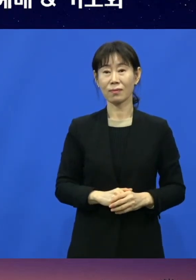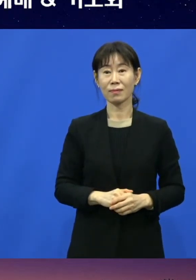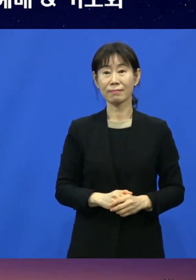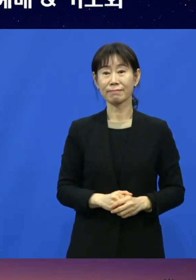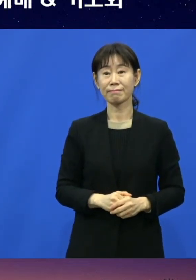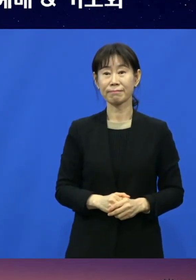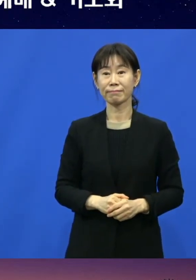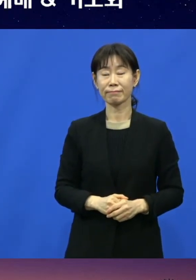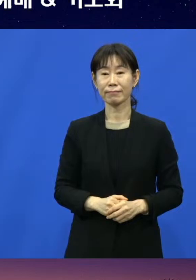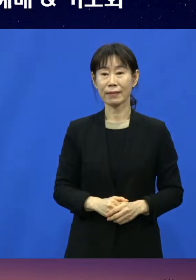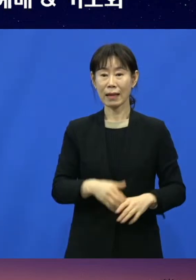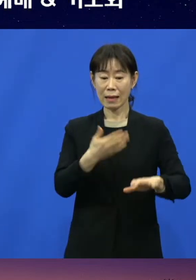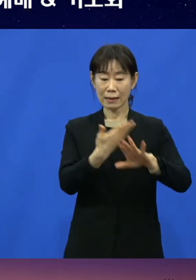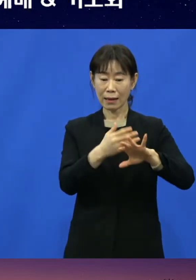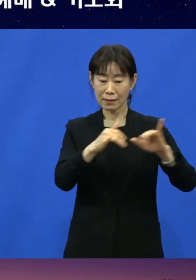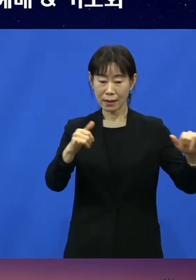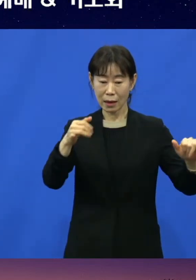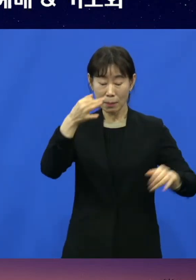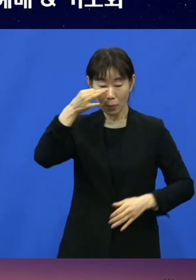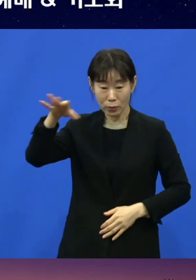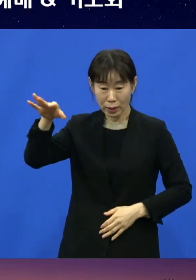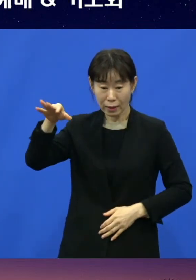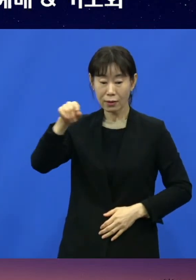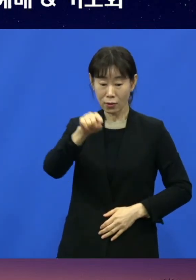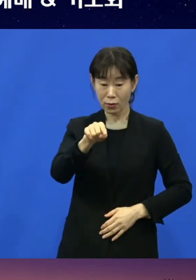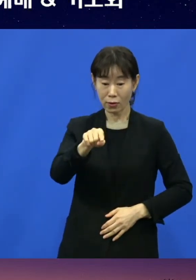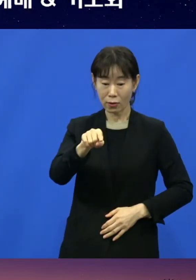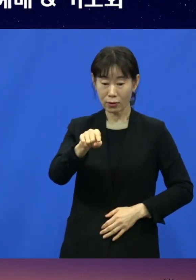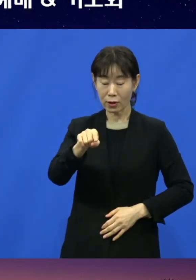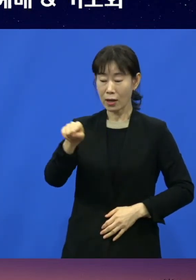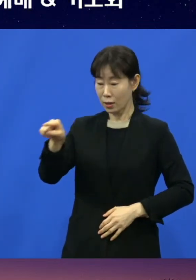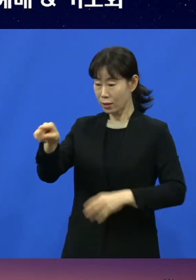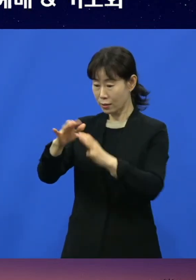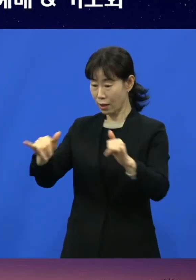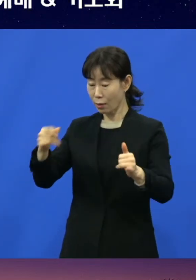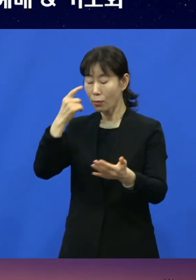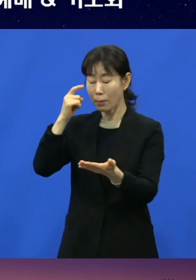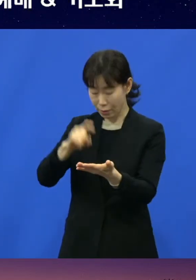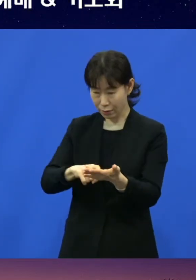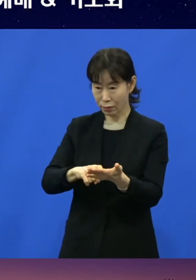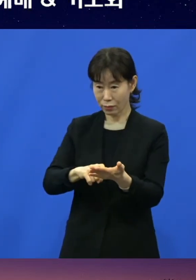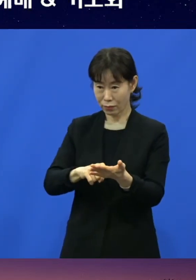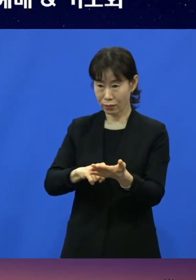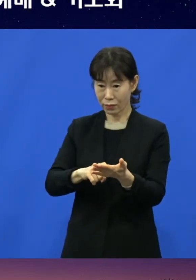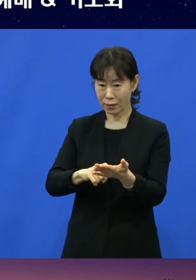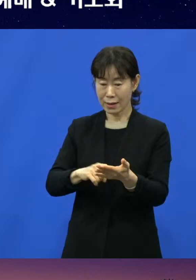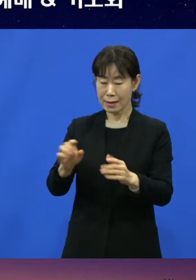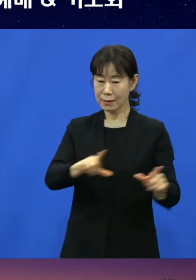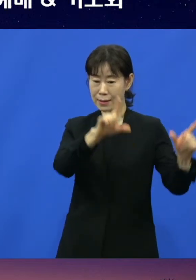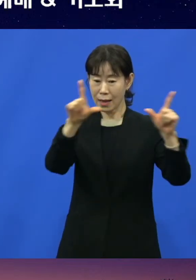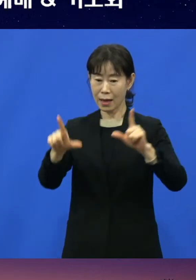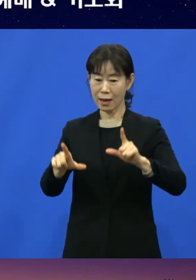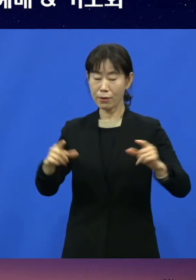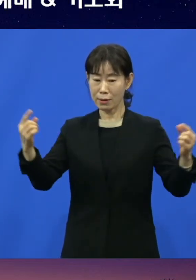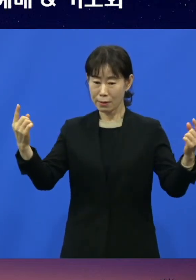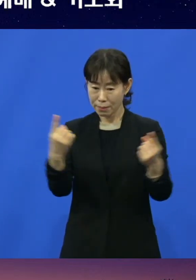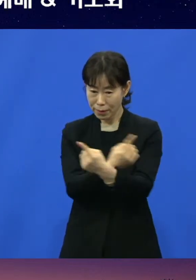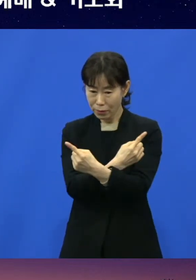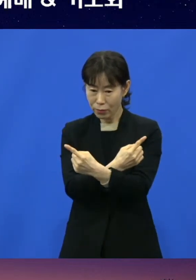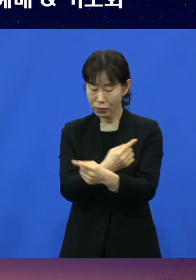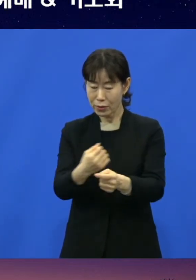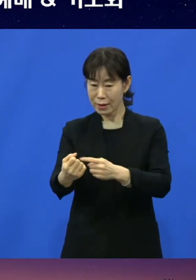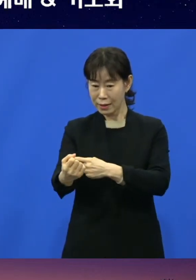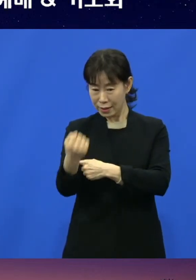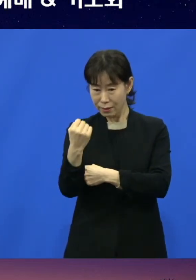다른 사람이 못 본 것을 본 것이죠. 거기에 따라 모든 게 달라지는 거예요. 그러니까 이 삶을 바꾸는 힘은 어디에 있느냐면 내가 뭘